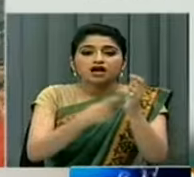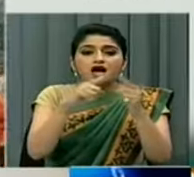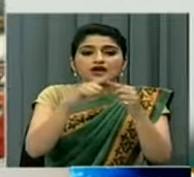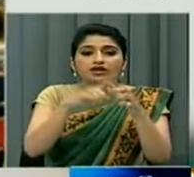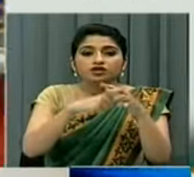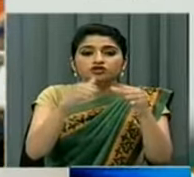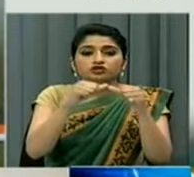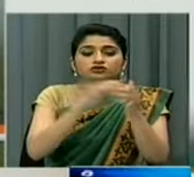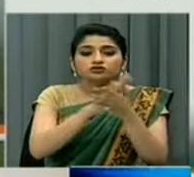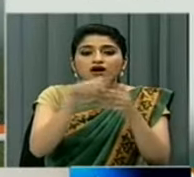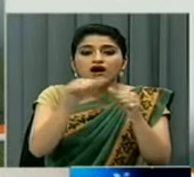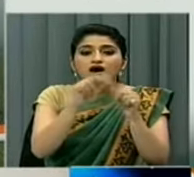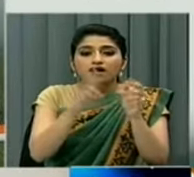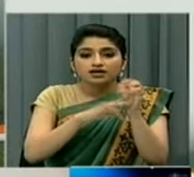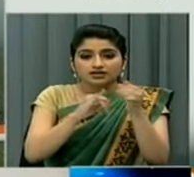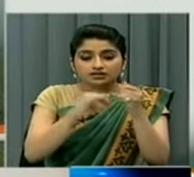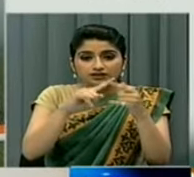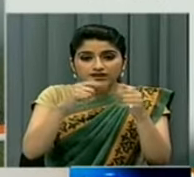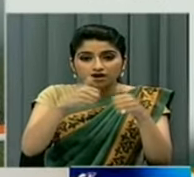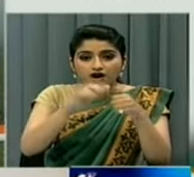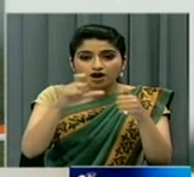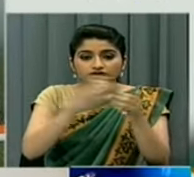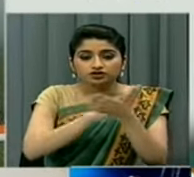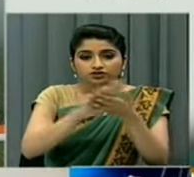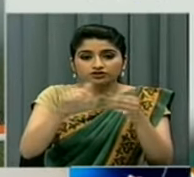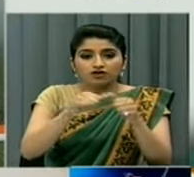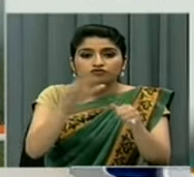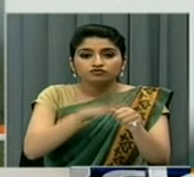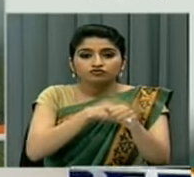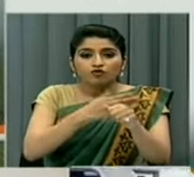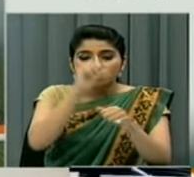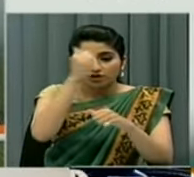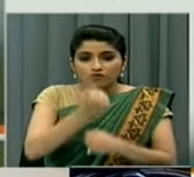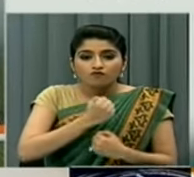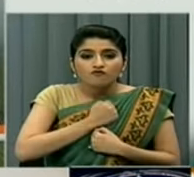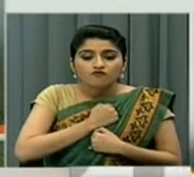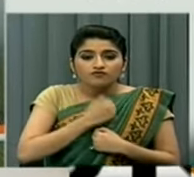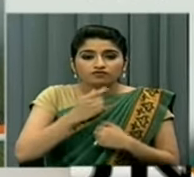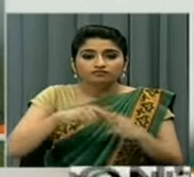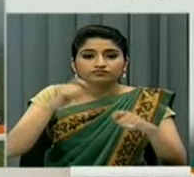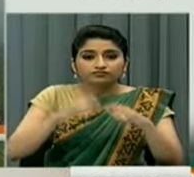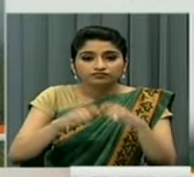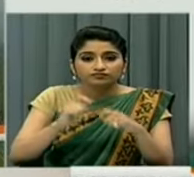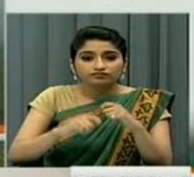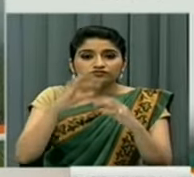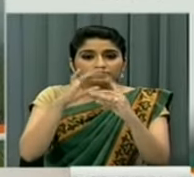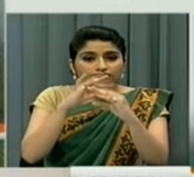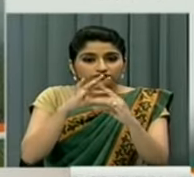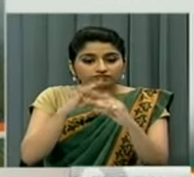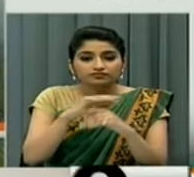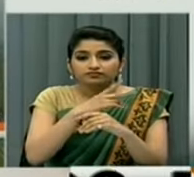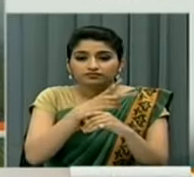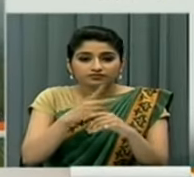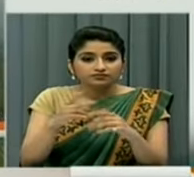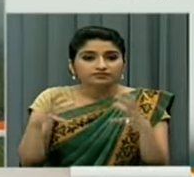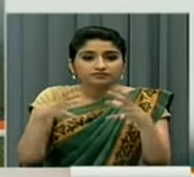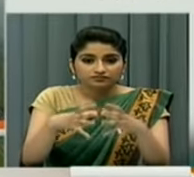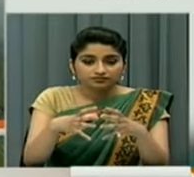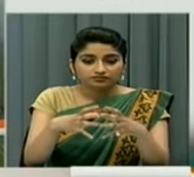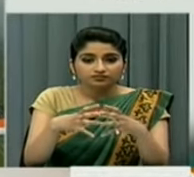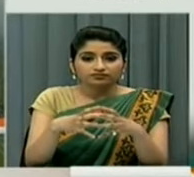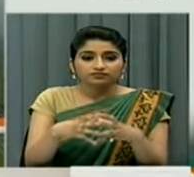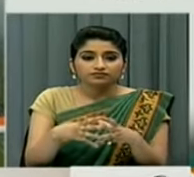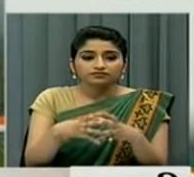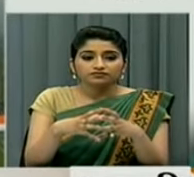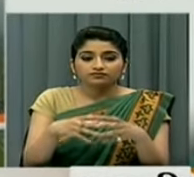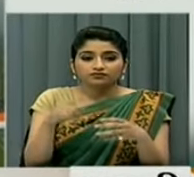आरपीएफ रेलवे की सुरक्षा की जिम्मेदारी है, मुंबई हमले में भी काफी काम आए थे। रेलवे प्रोटेक्शन फोर्स, हिंदुस्तान की रेल इतनी